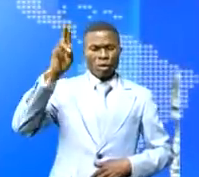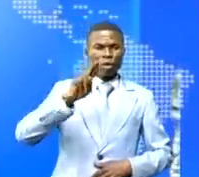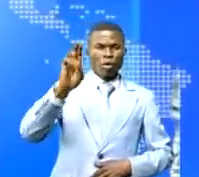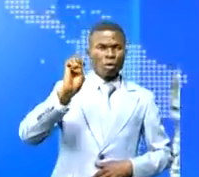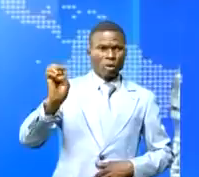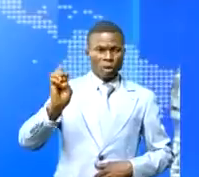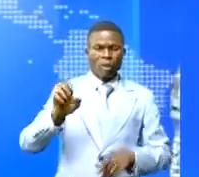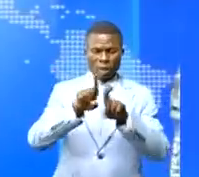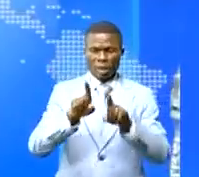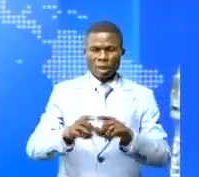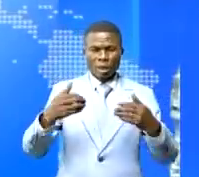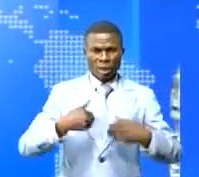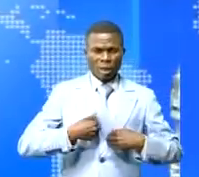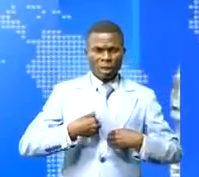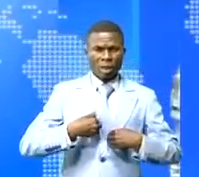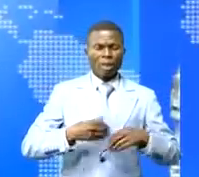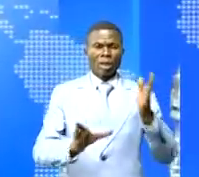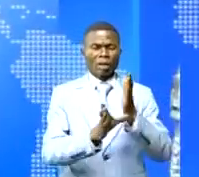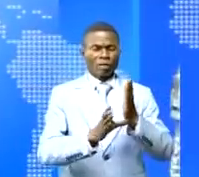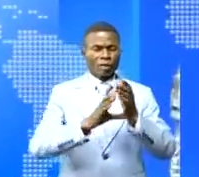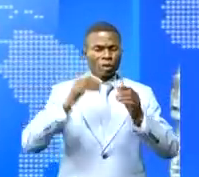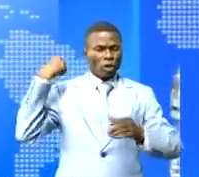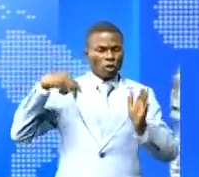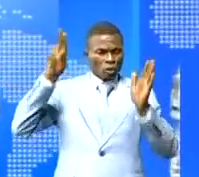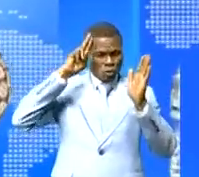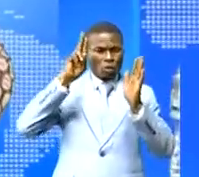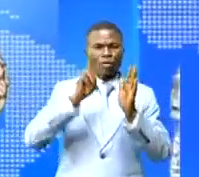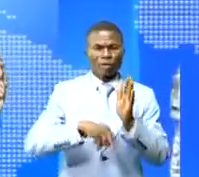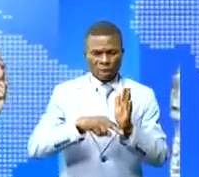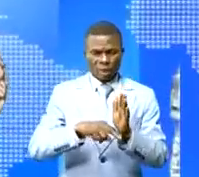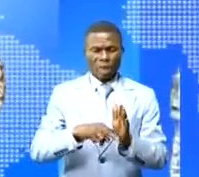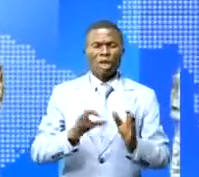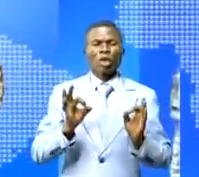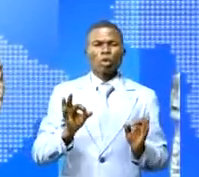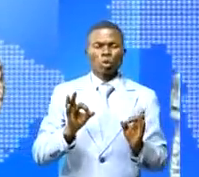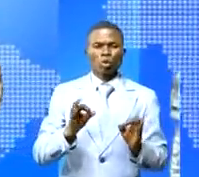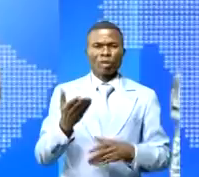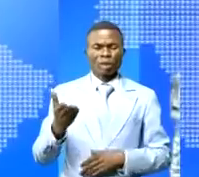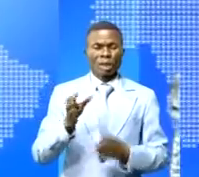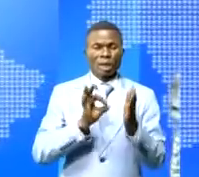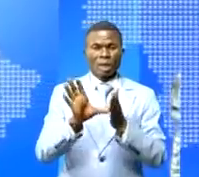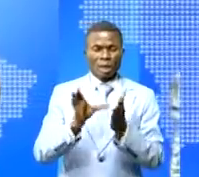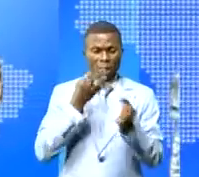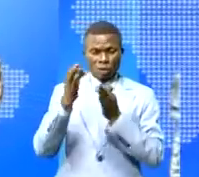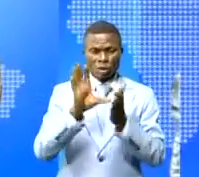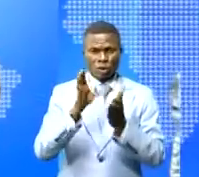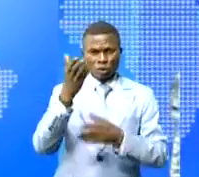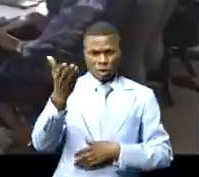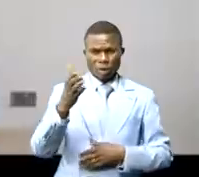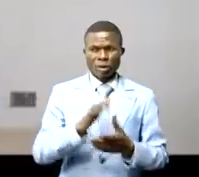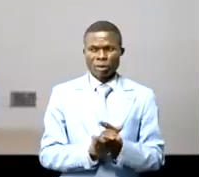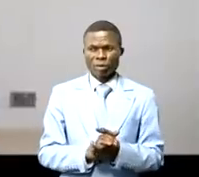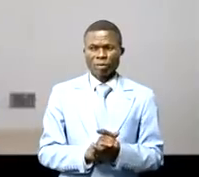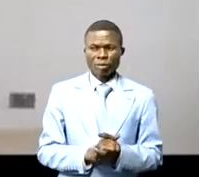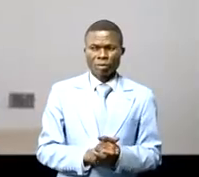a désormais un nouveau vice-gouverneur, Jean-Faustin Tassilé Akuma. Les détails avec Lopez Kakuba. Cette